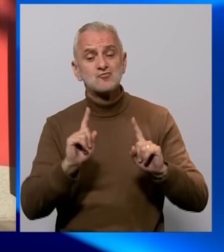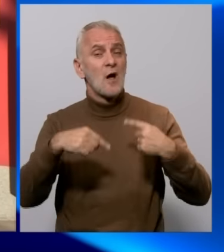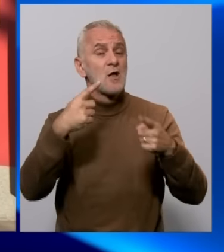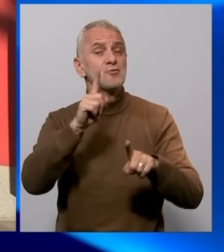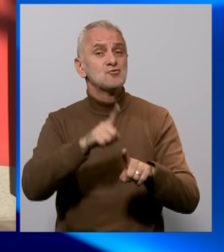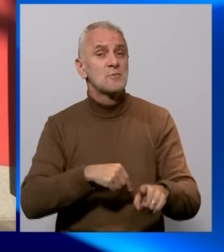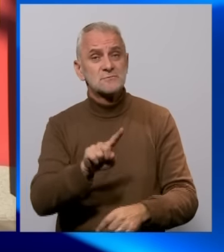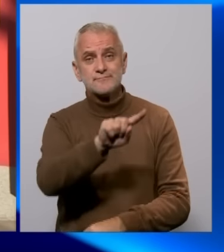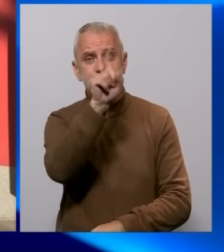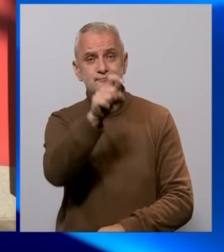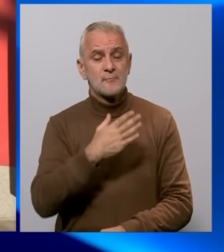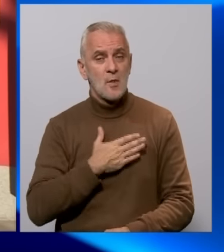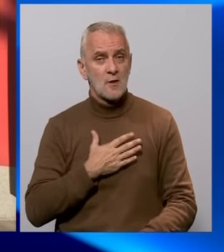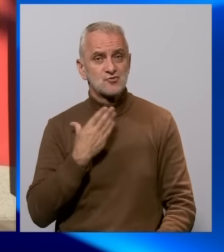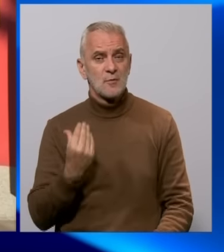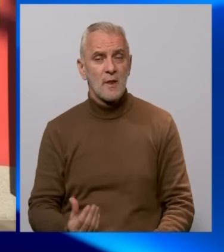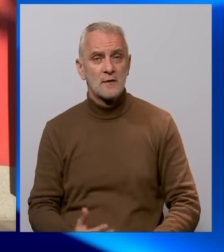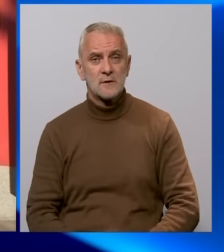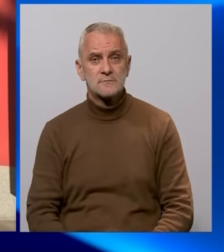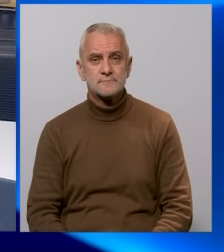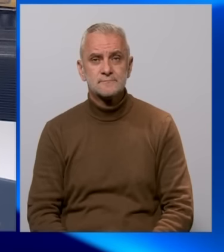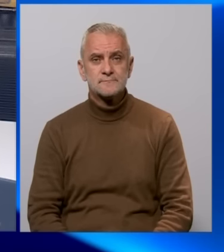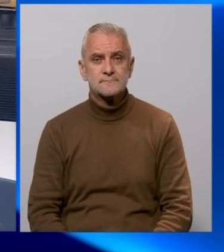biti upitna naša plata.